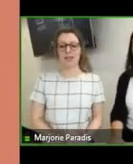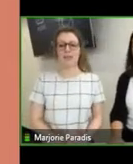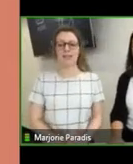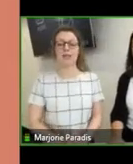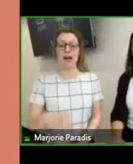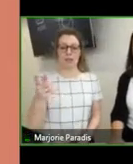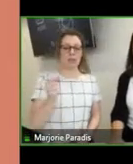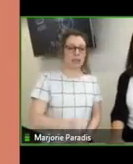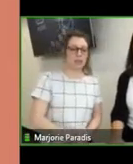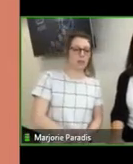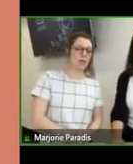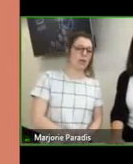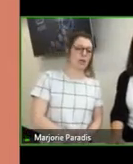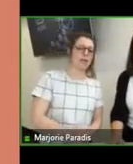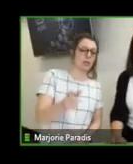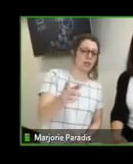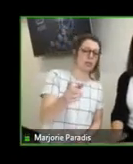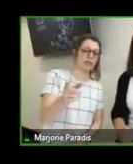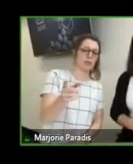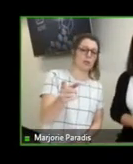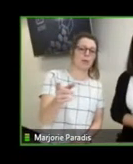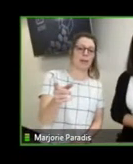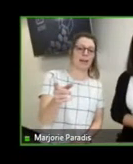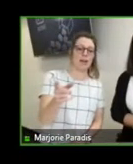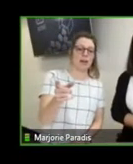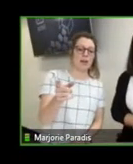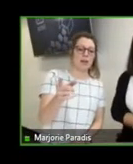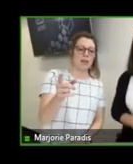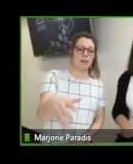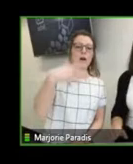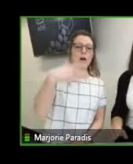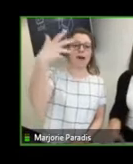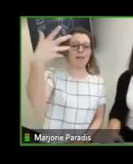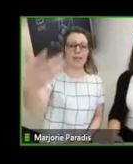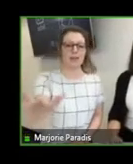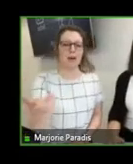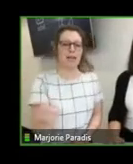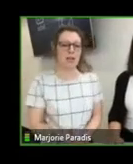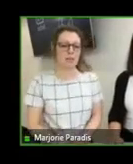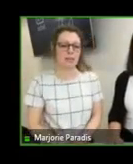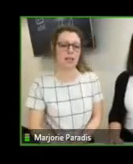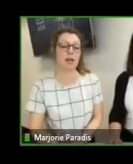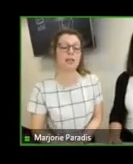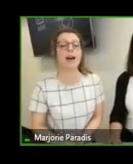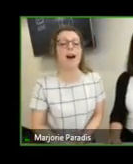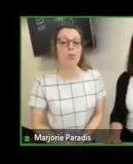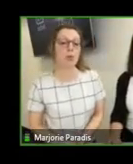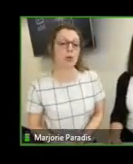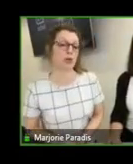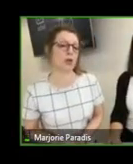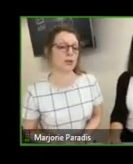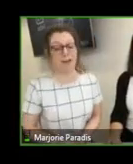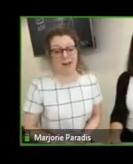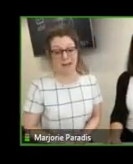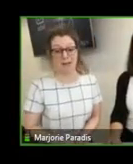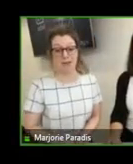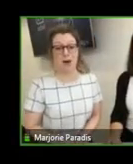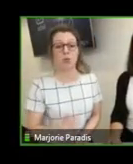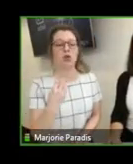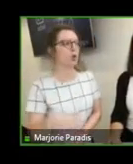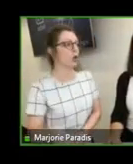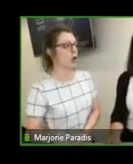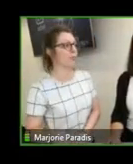assez facilement. Sauf que si on voit l'image qui vient tout de suite après, si on pense à des images comme celle-là, qui en plus sont travaillées